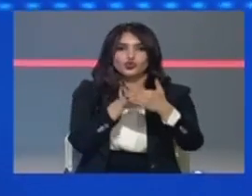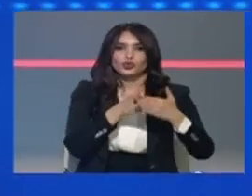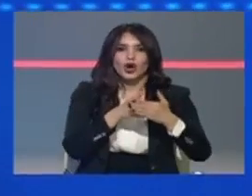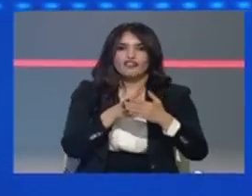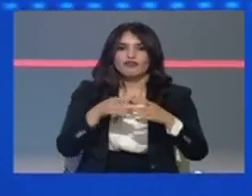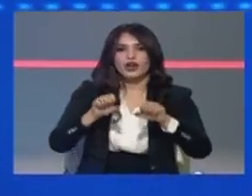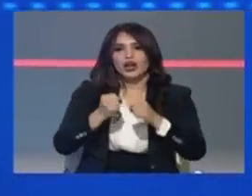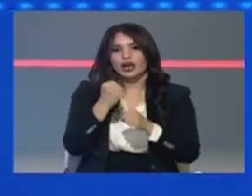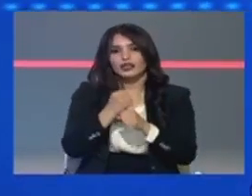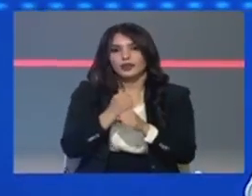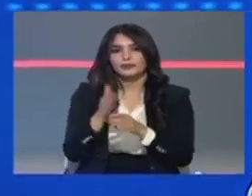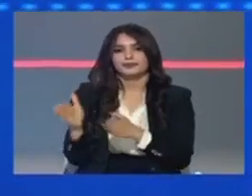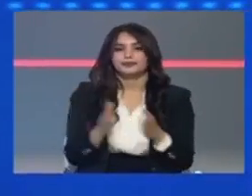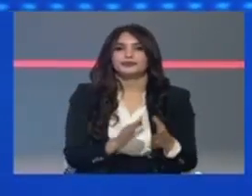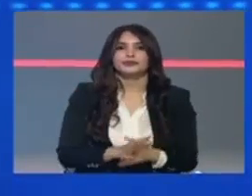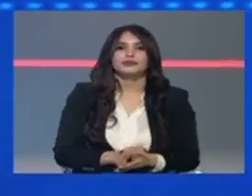منها.